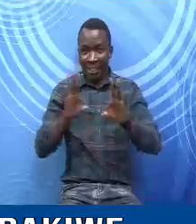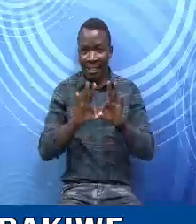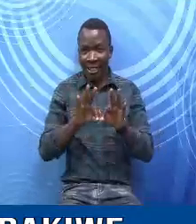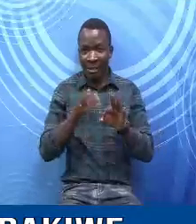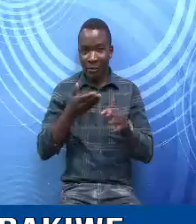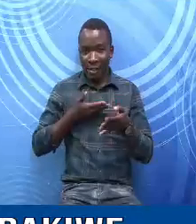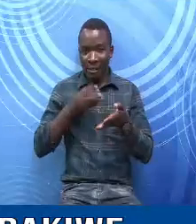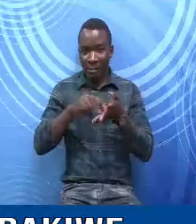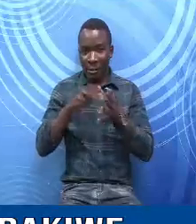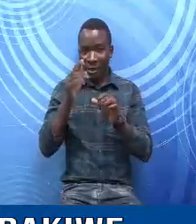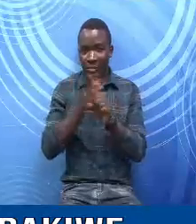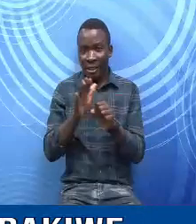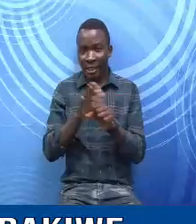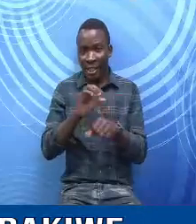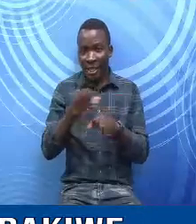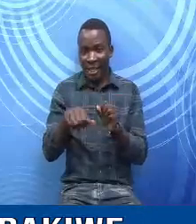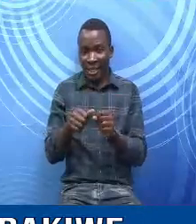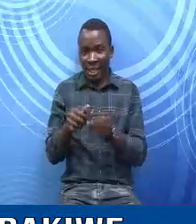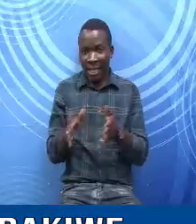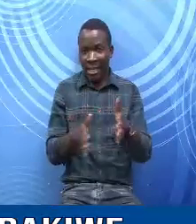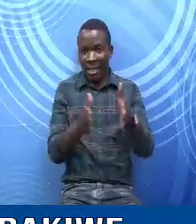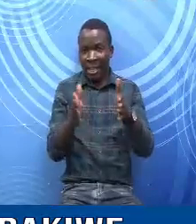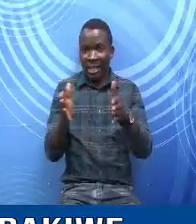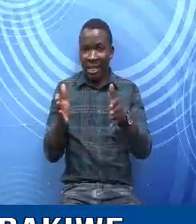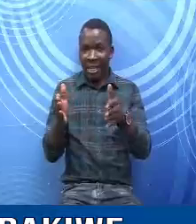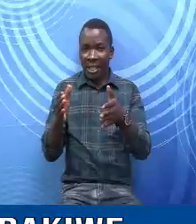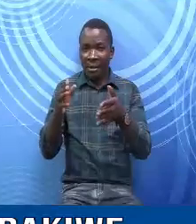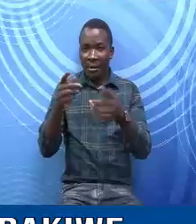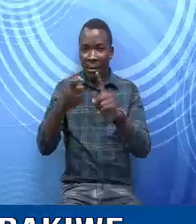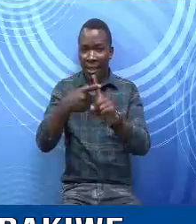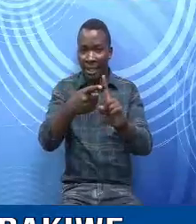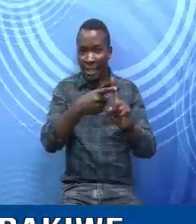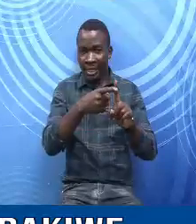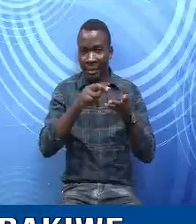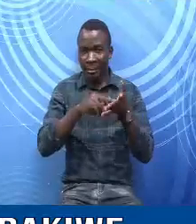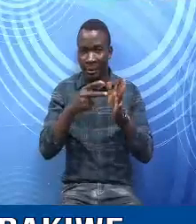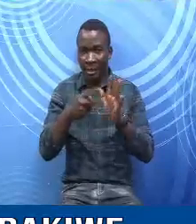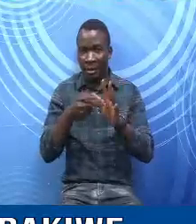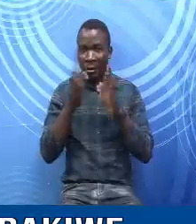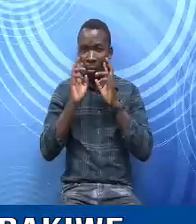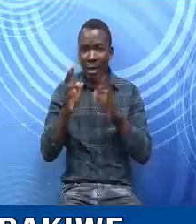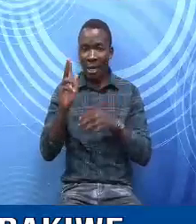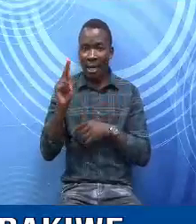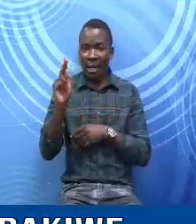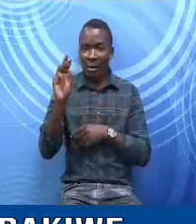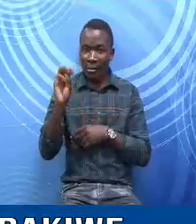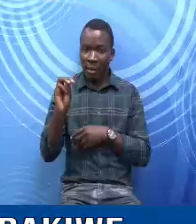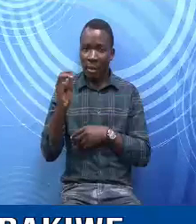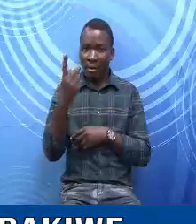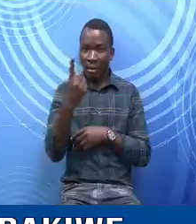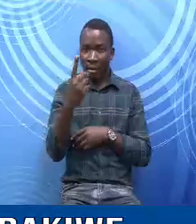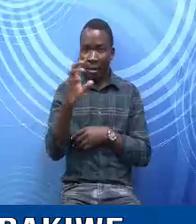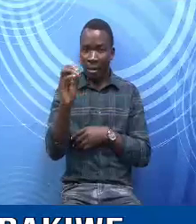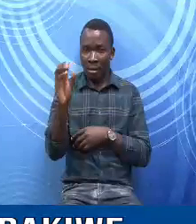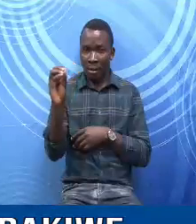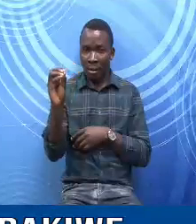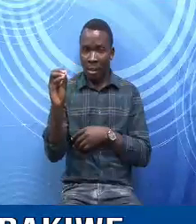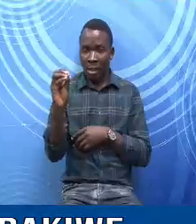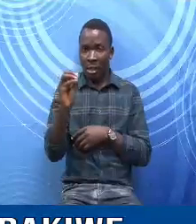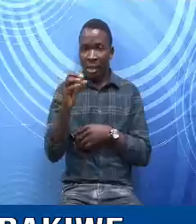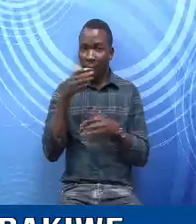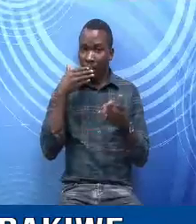myinshi y'umuhanda. Iyo ubiteranyije imishinga ya kaburimbo usanga igera hafi mu birometero nk'ijana. Hanyuma